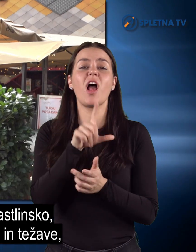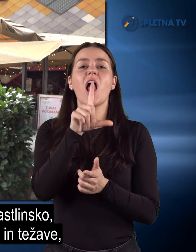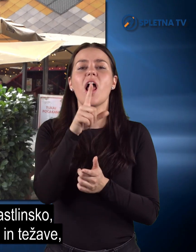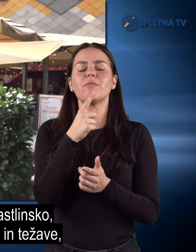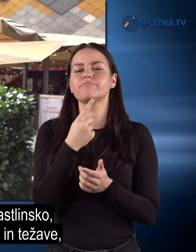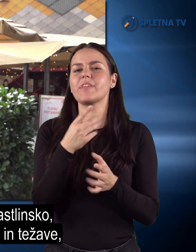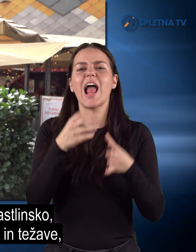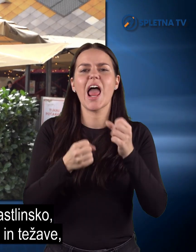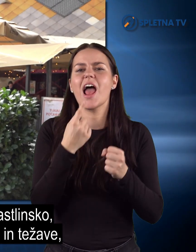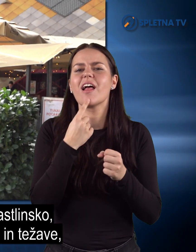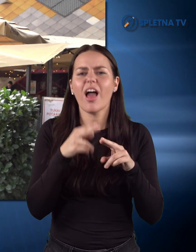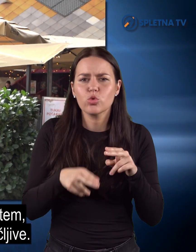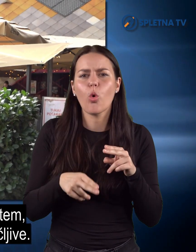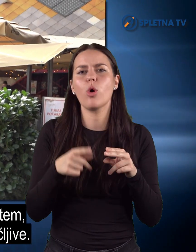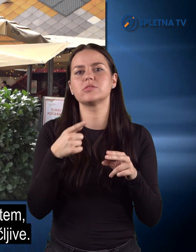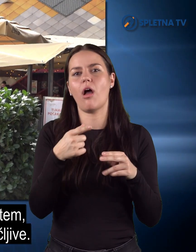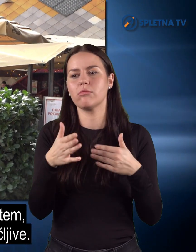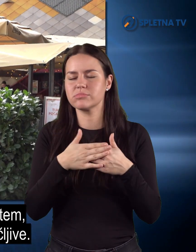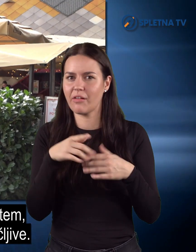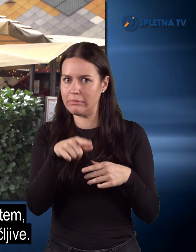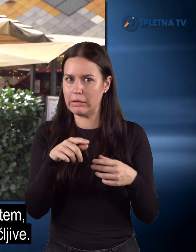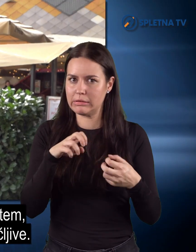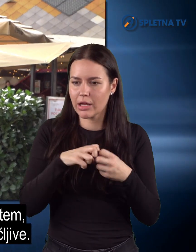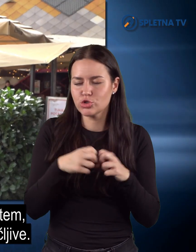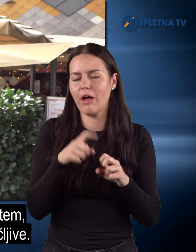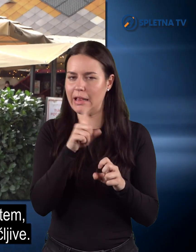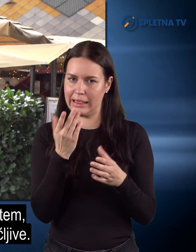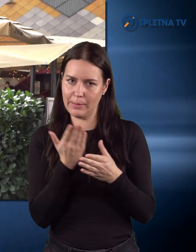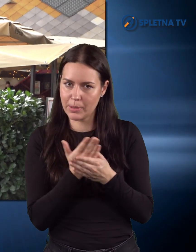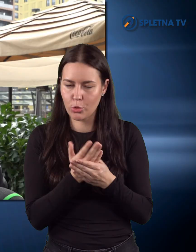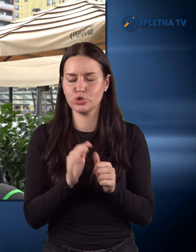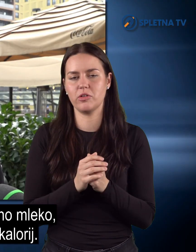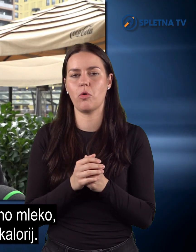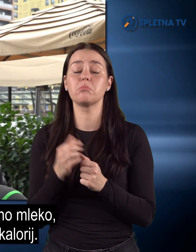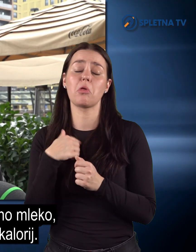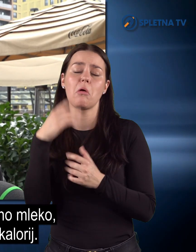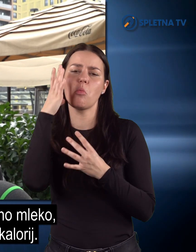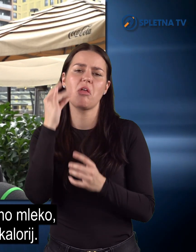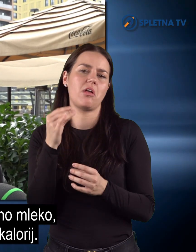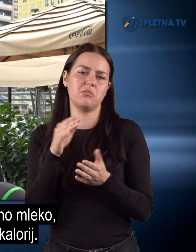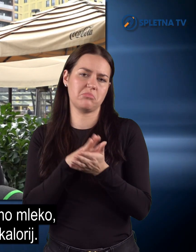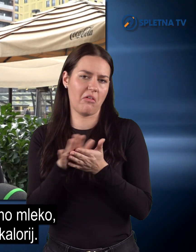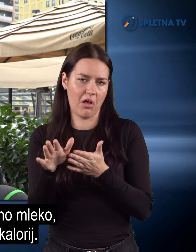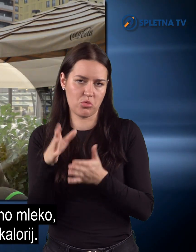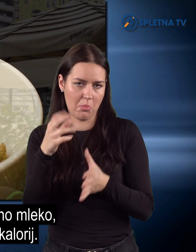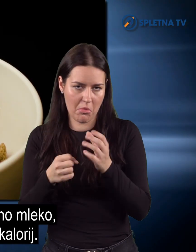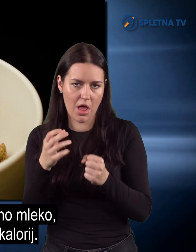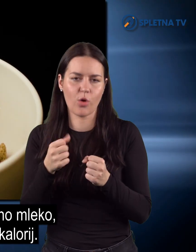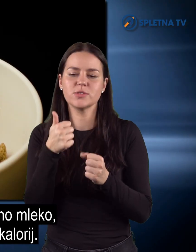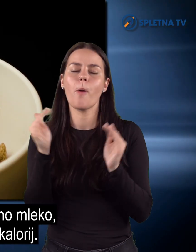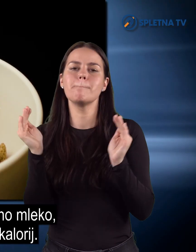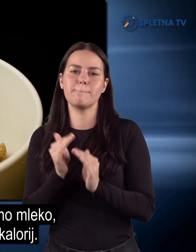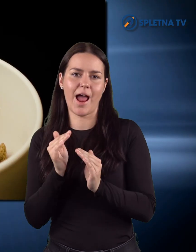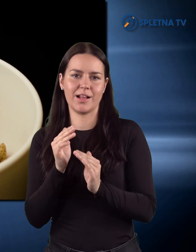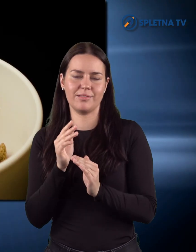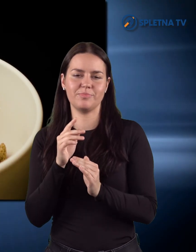laktoza in težave, ki pridejo s tem, niso priporočljive. Ponavadi navadno mleko, samo z